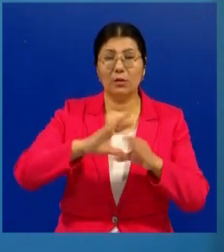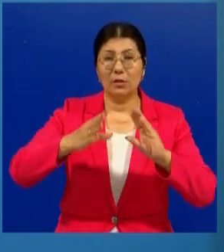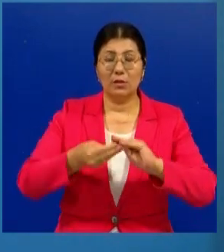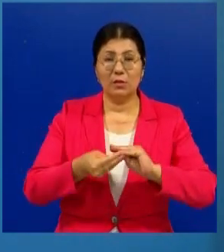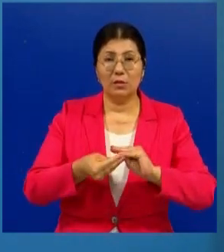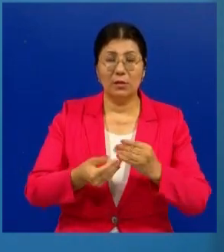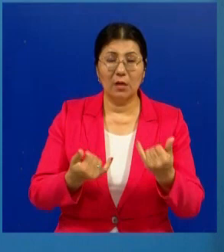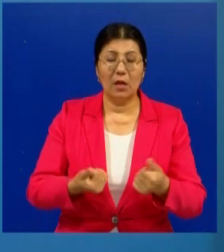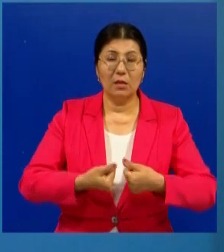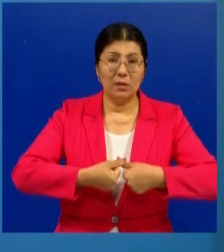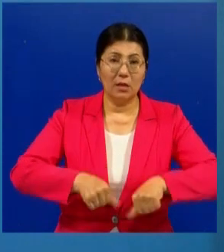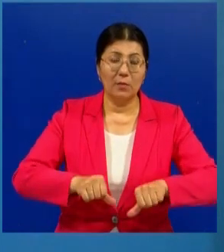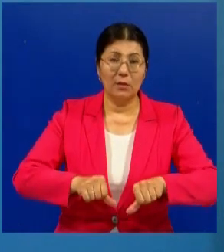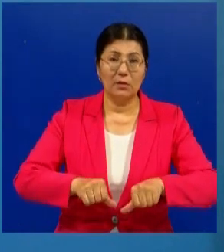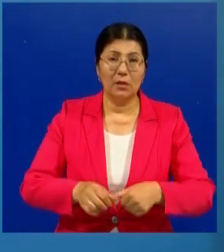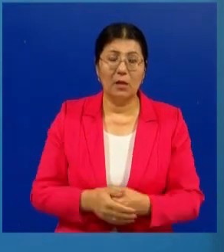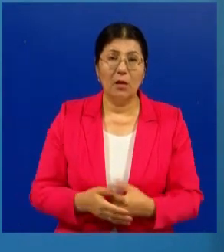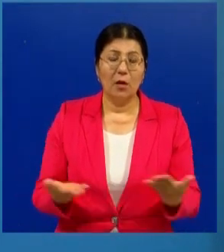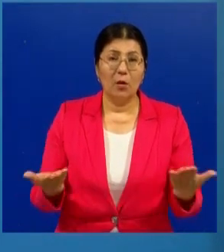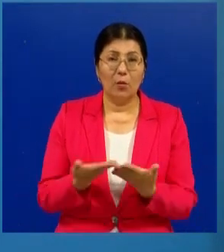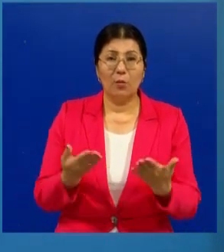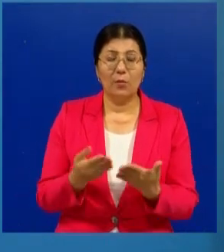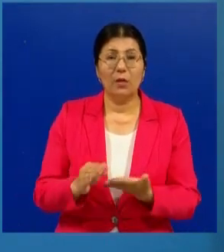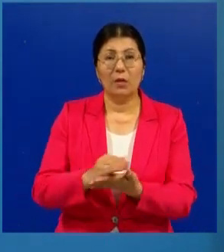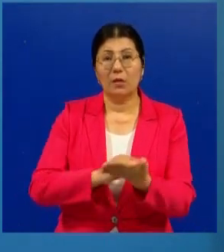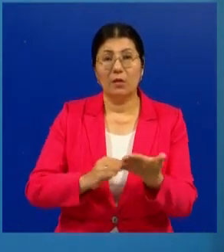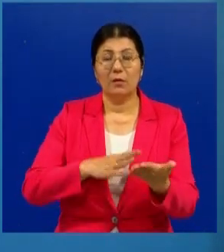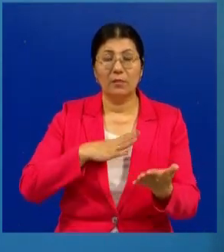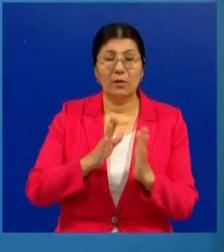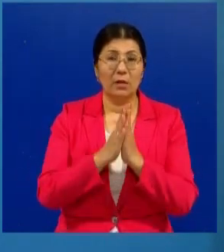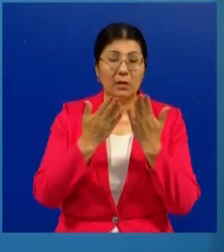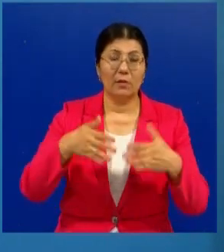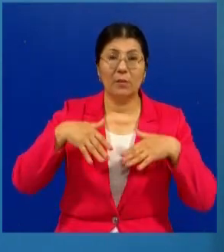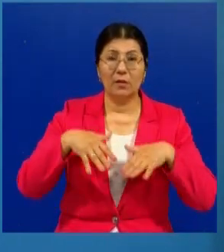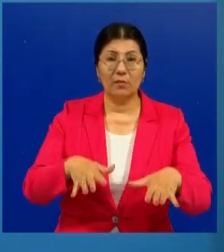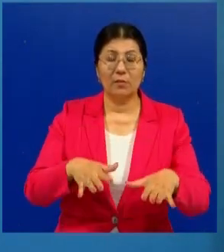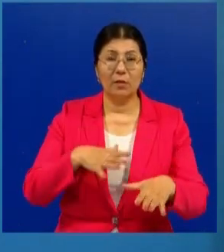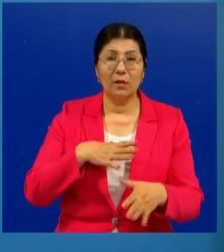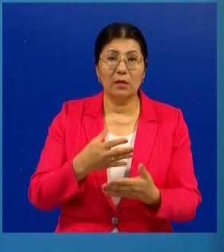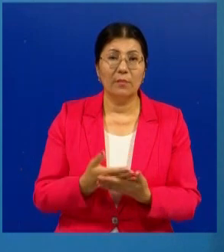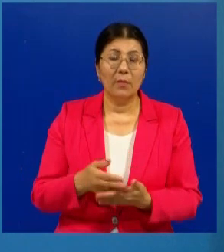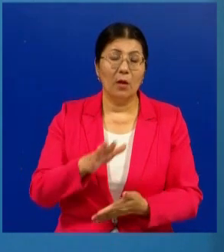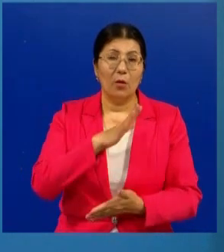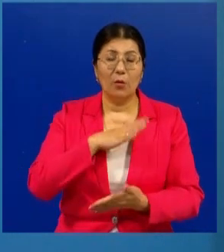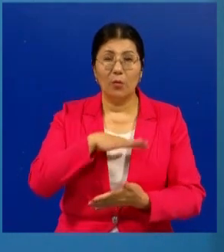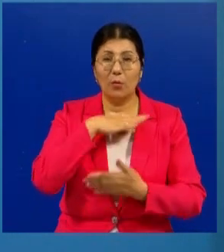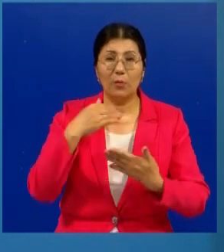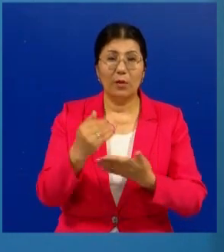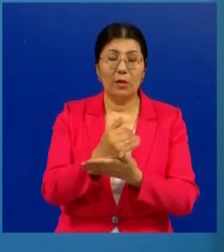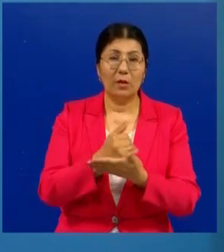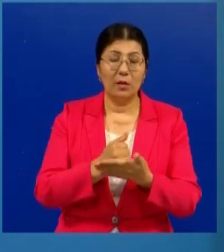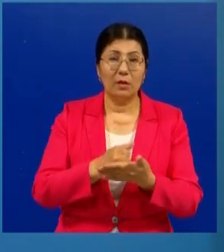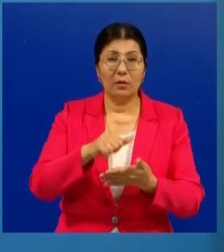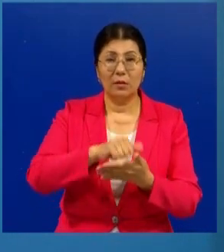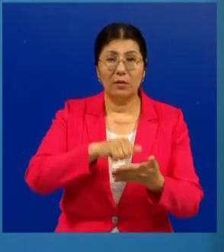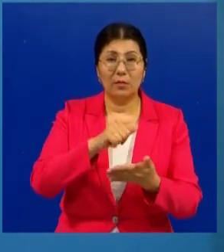мүшелері қаншама мақалаларын жариялап жатыр, қаншама кітаптар дүниеге келіп жатыр, қаншама құжаттар жинағы дүниеге келіп